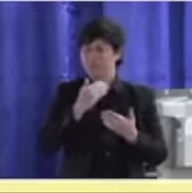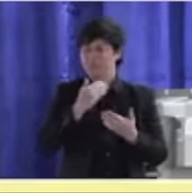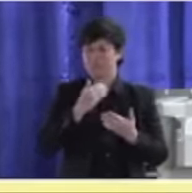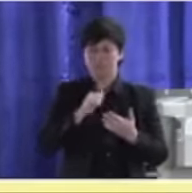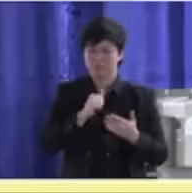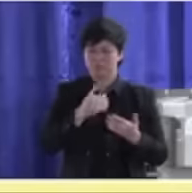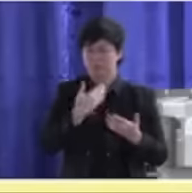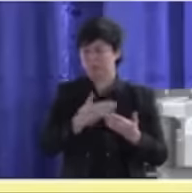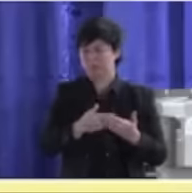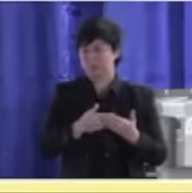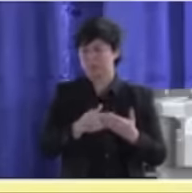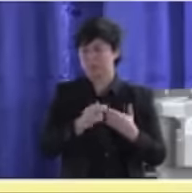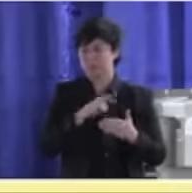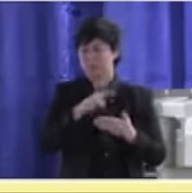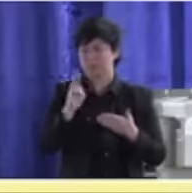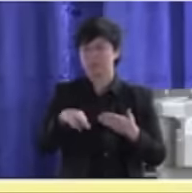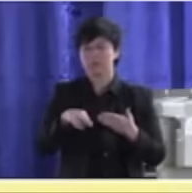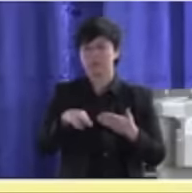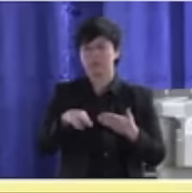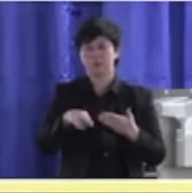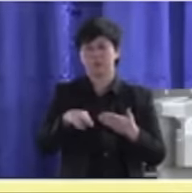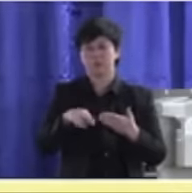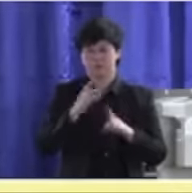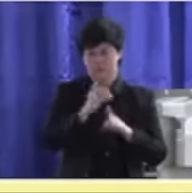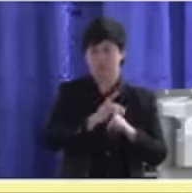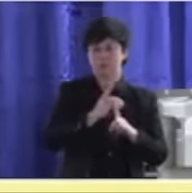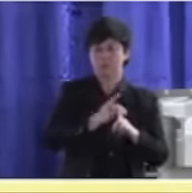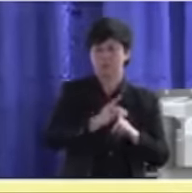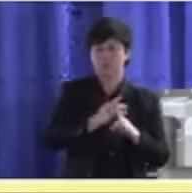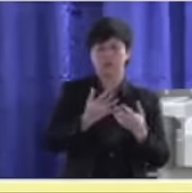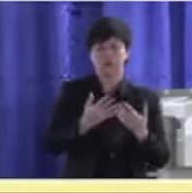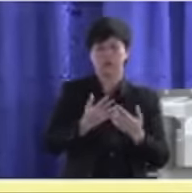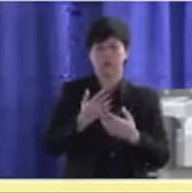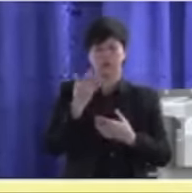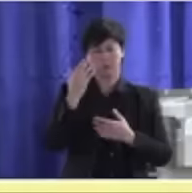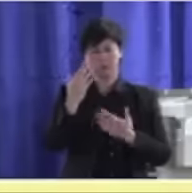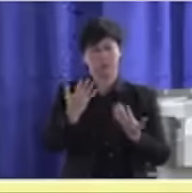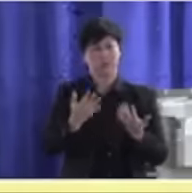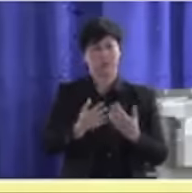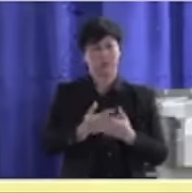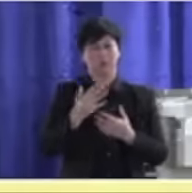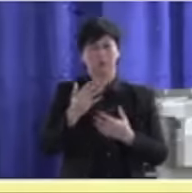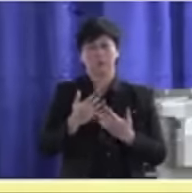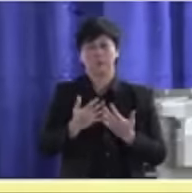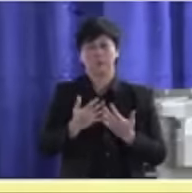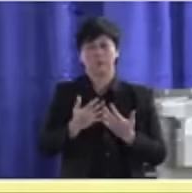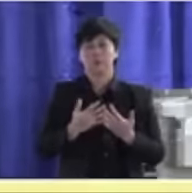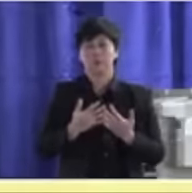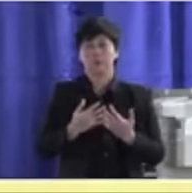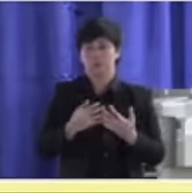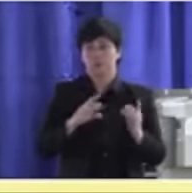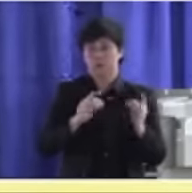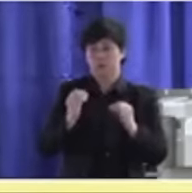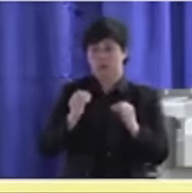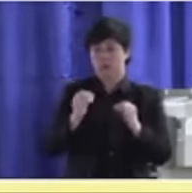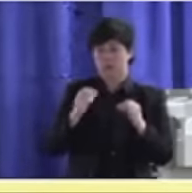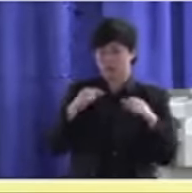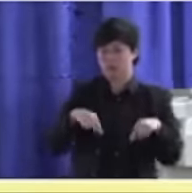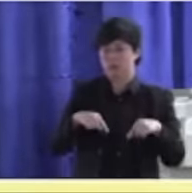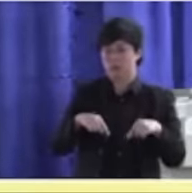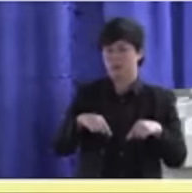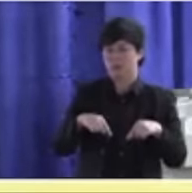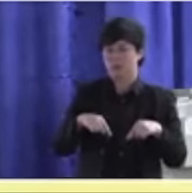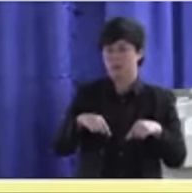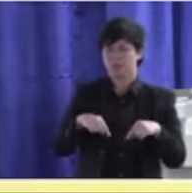Disyembre. Sabi ko, hindi kasi pwede na kung ano yung ginagawa natin ngayon, yun pa rin yung gagawin